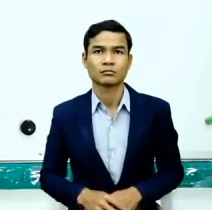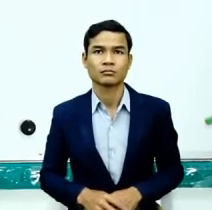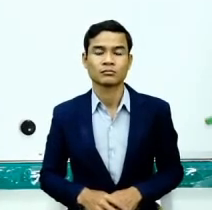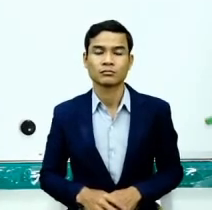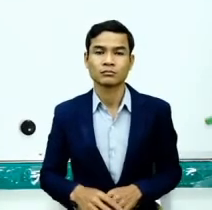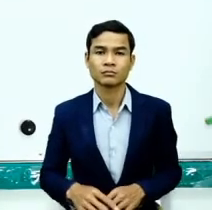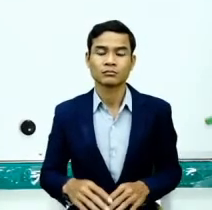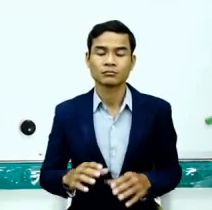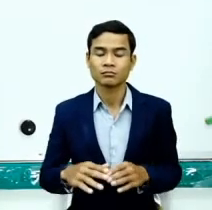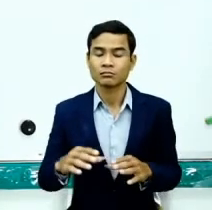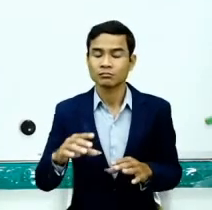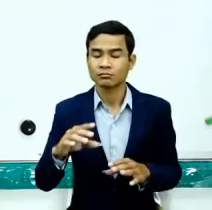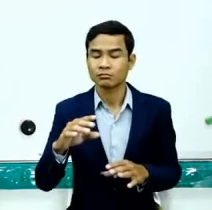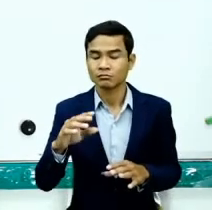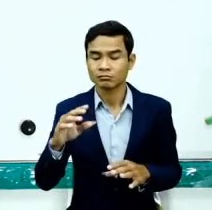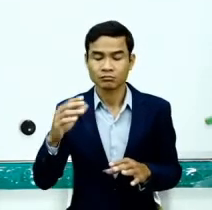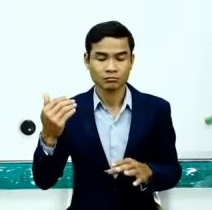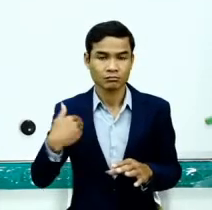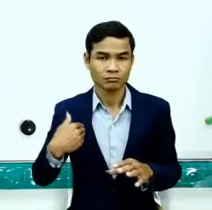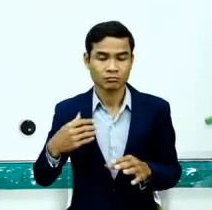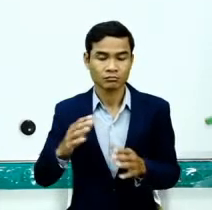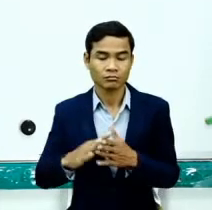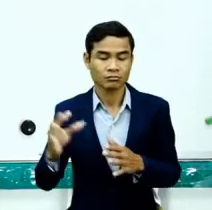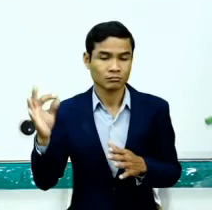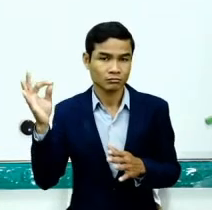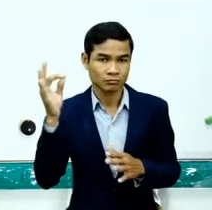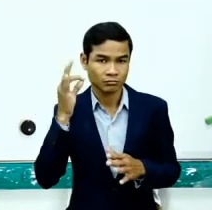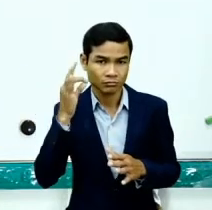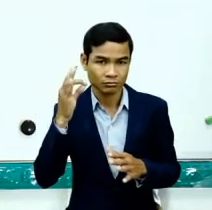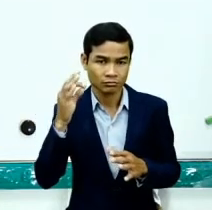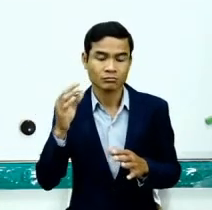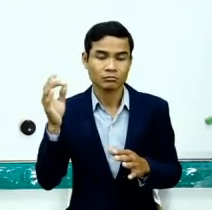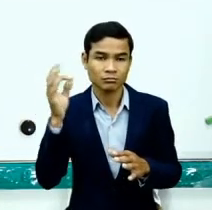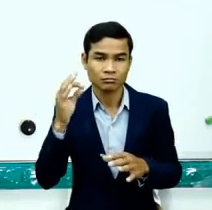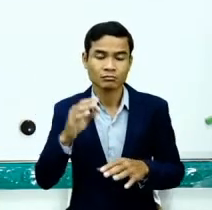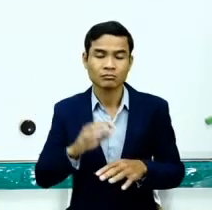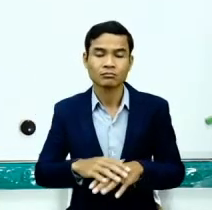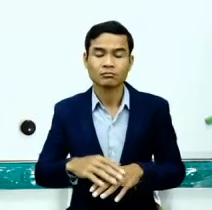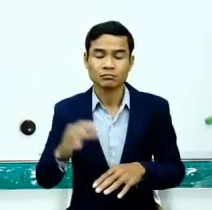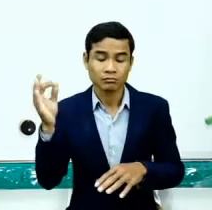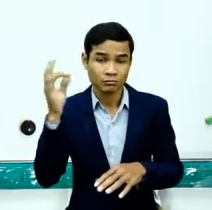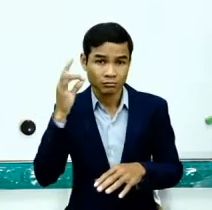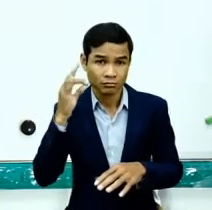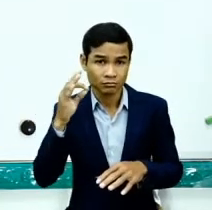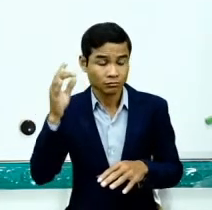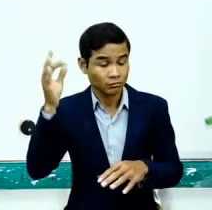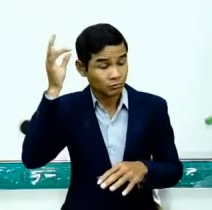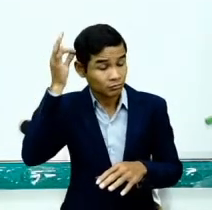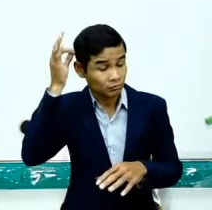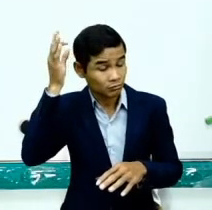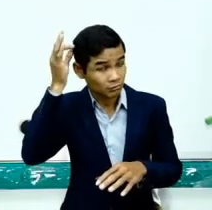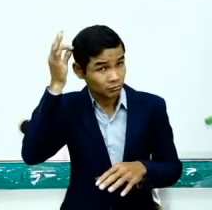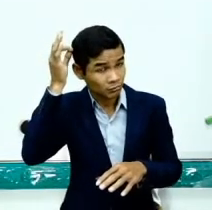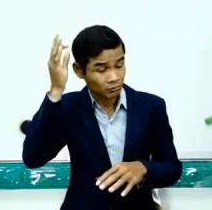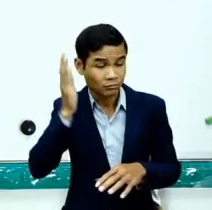ơ mà miên ạ so sạp bình tu là khẳng mộc tuyệt hào chạp bằng tập